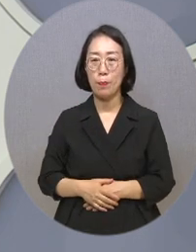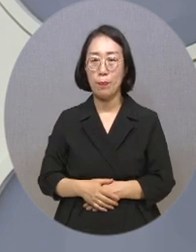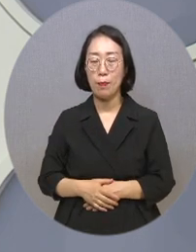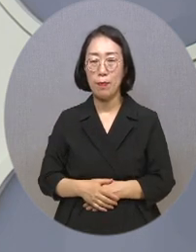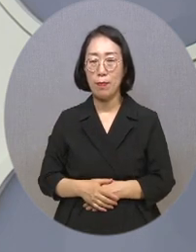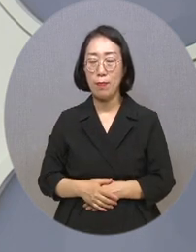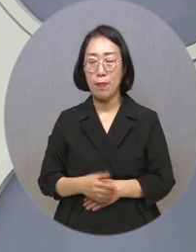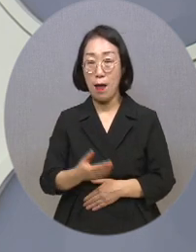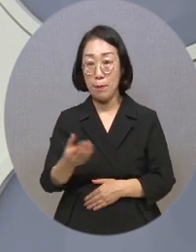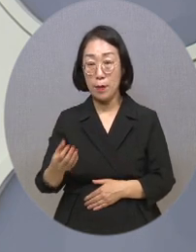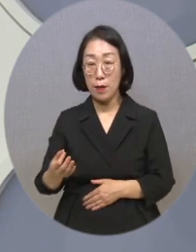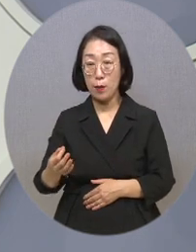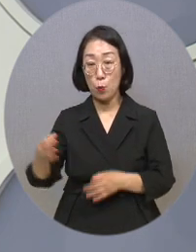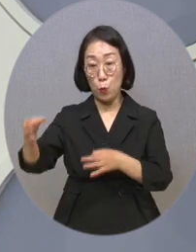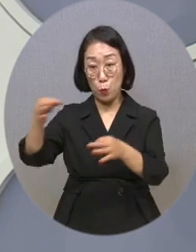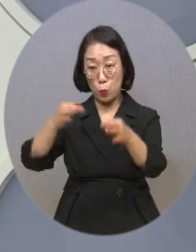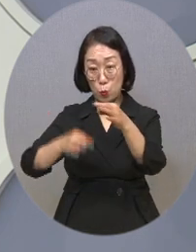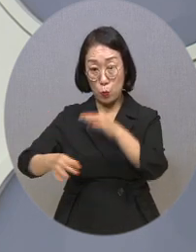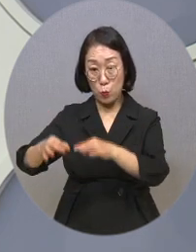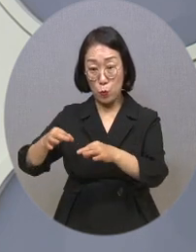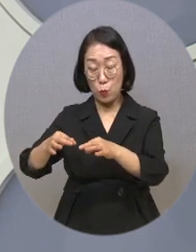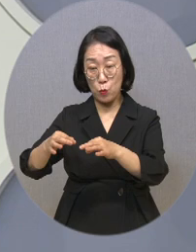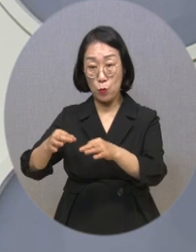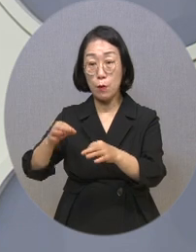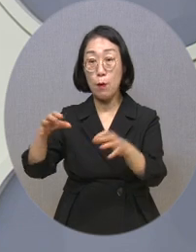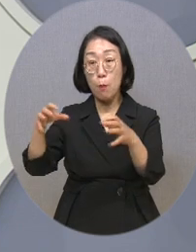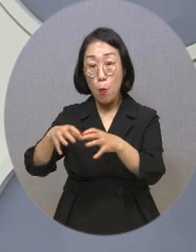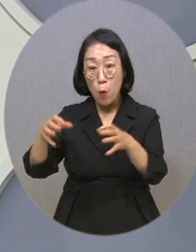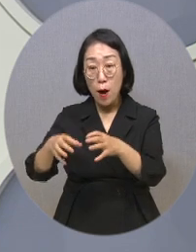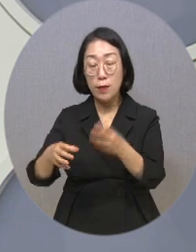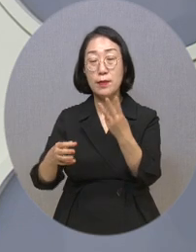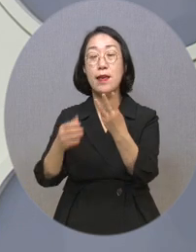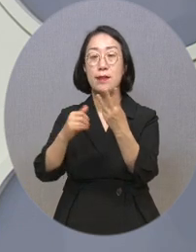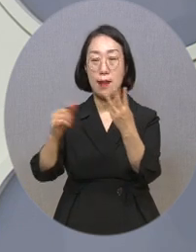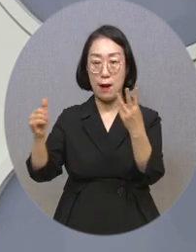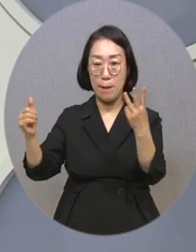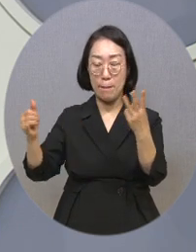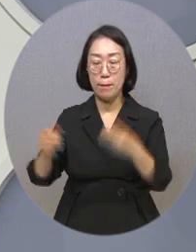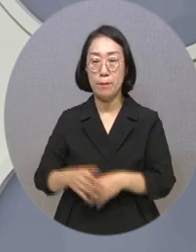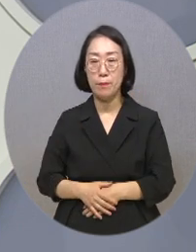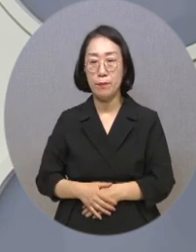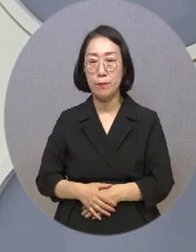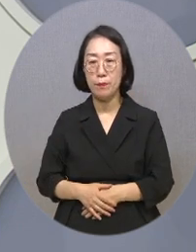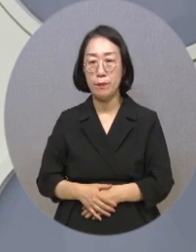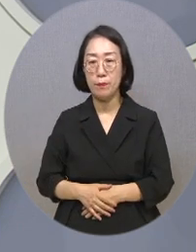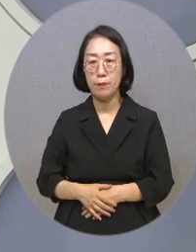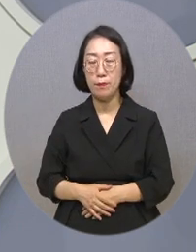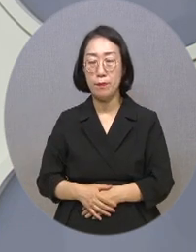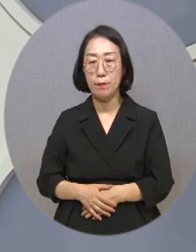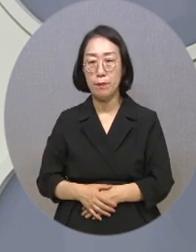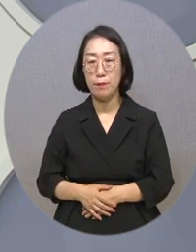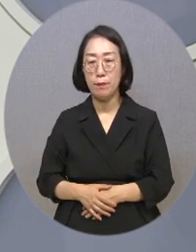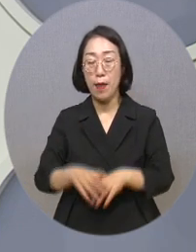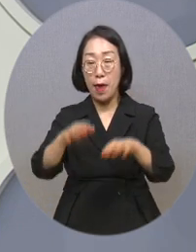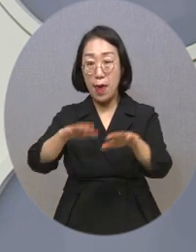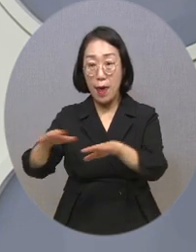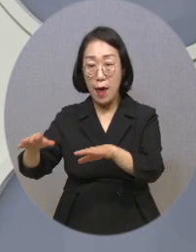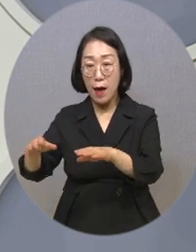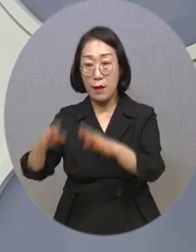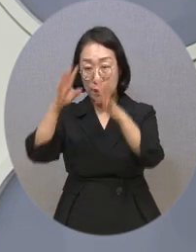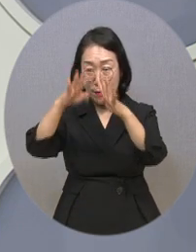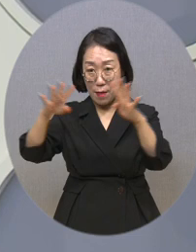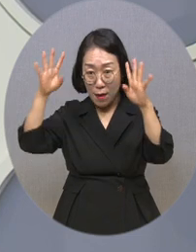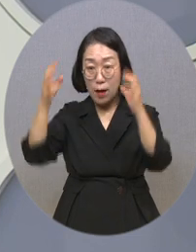그 자금을 댄 분이 저 포함해서 셋인데 한 분은 그 해양대학교 그 출신이시고